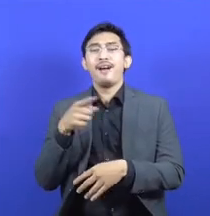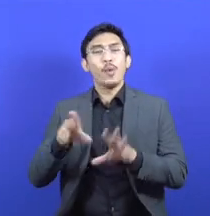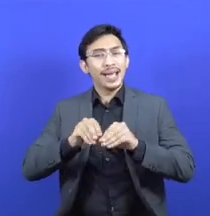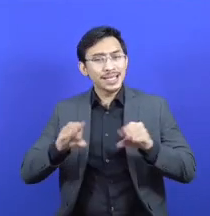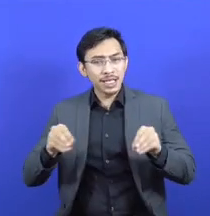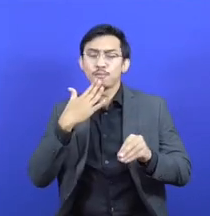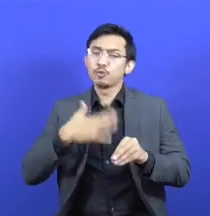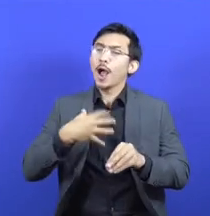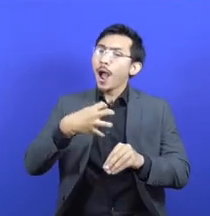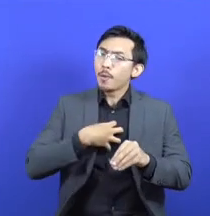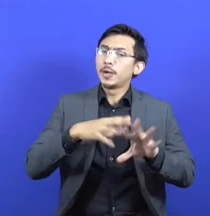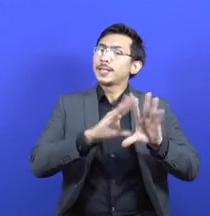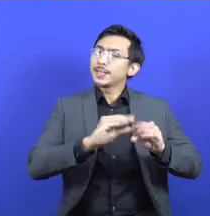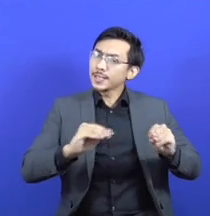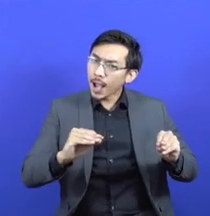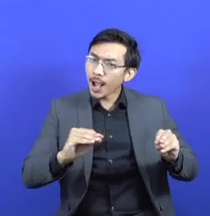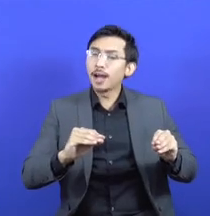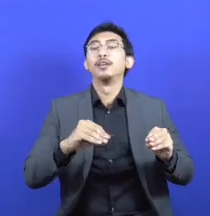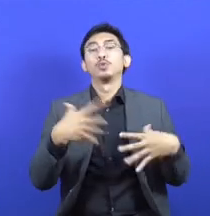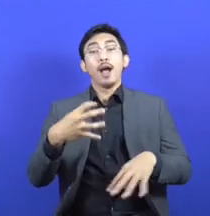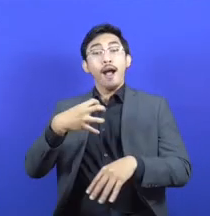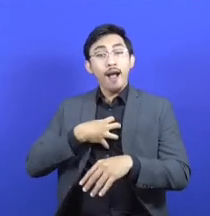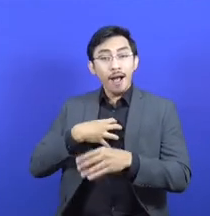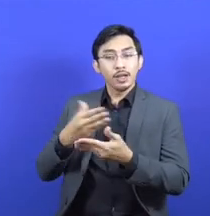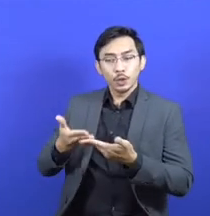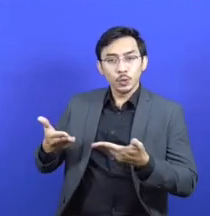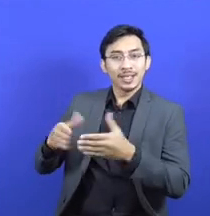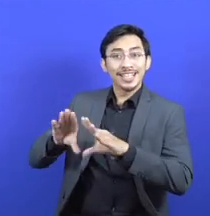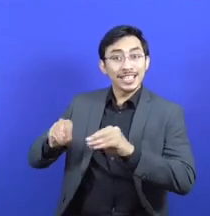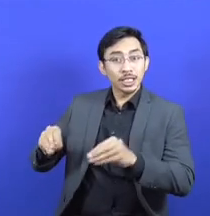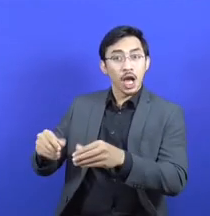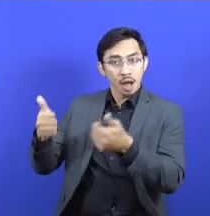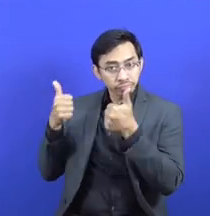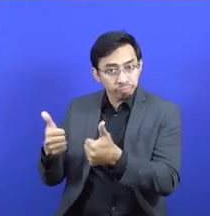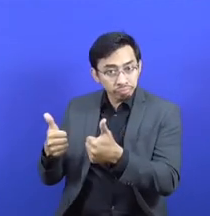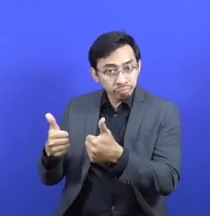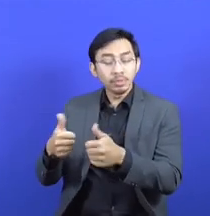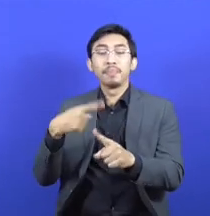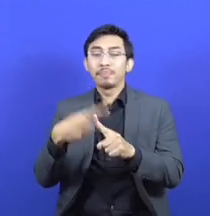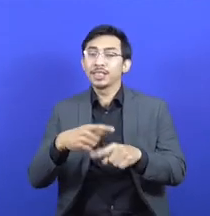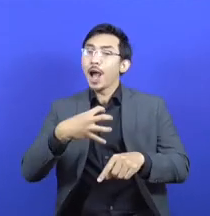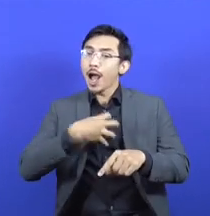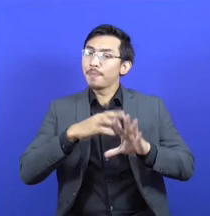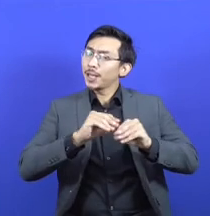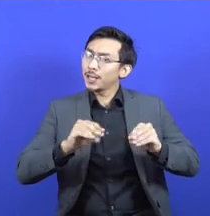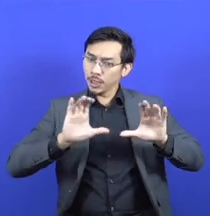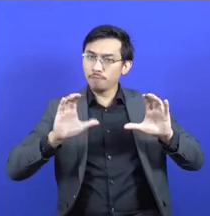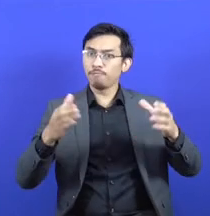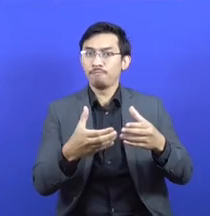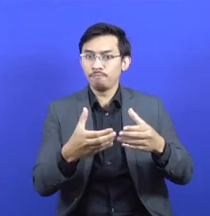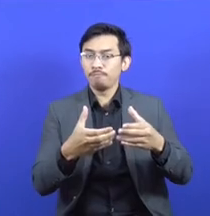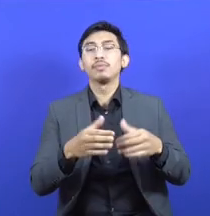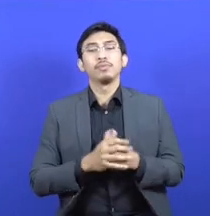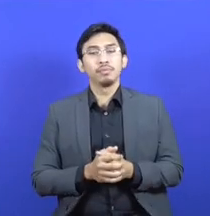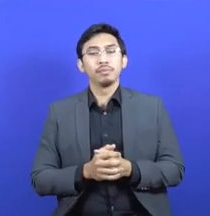pekerja itu punya hak untuk kerja, terus habis itu hak untuk kondisi kerja yang layak, dan juga hak untuk